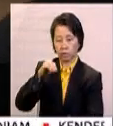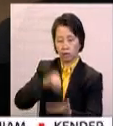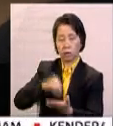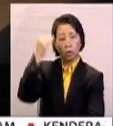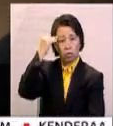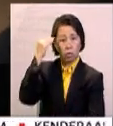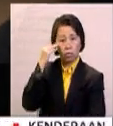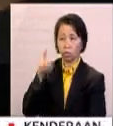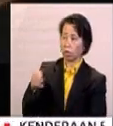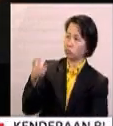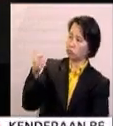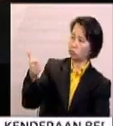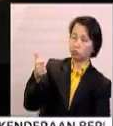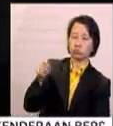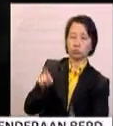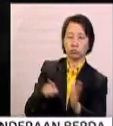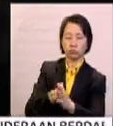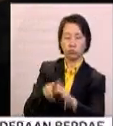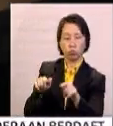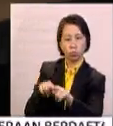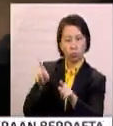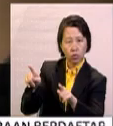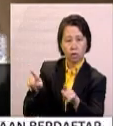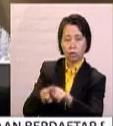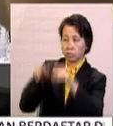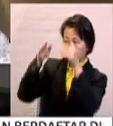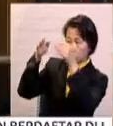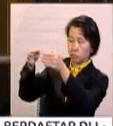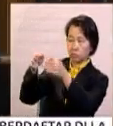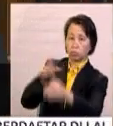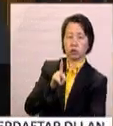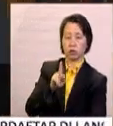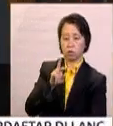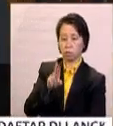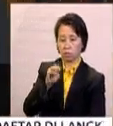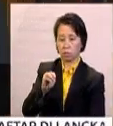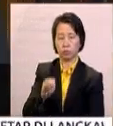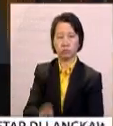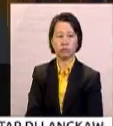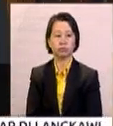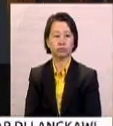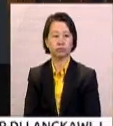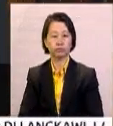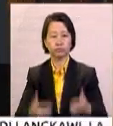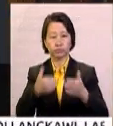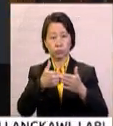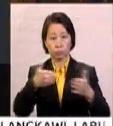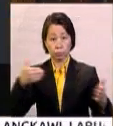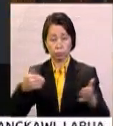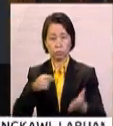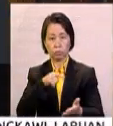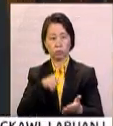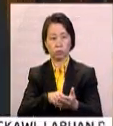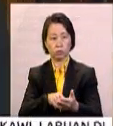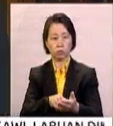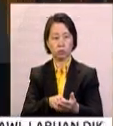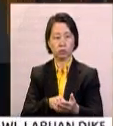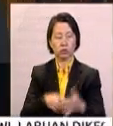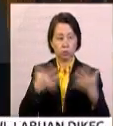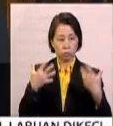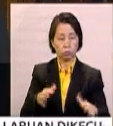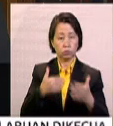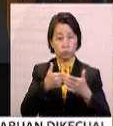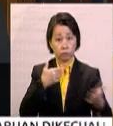Korea yang berkonsepkan futuristik turut menjadi perhatian KRM. Sebelum ini pun, bukan saja sekarang ini,